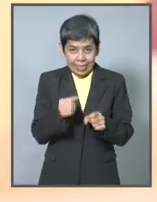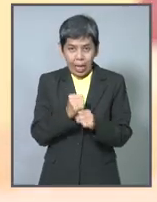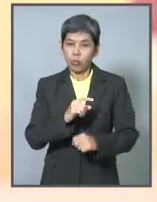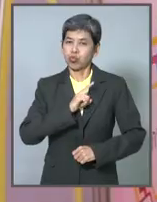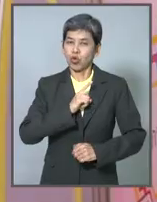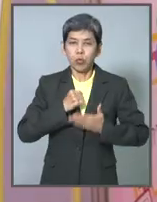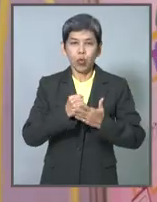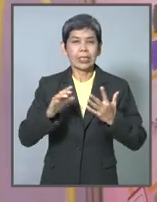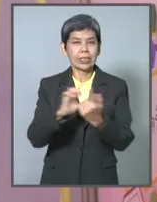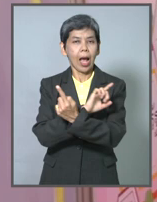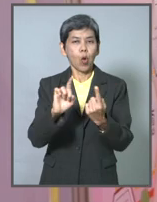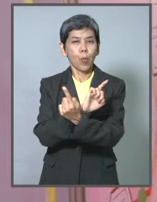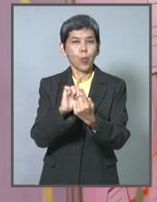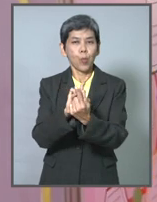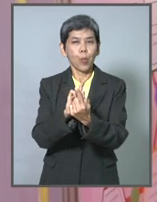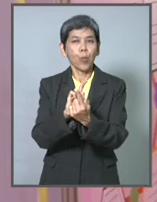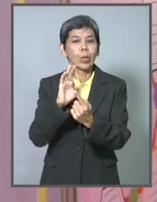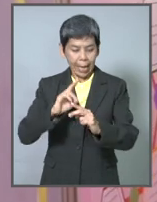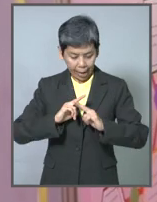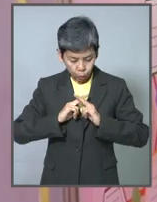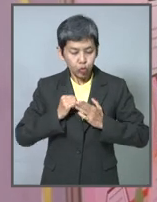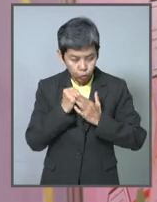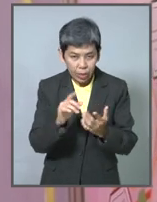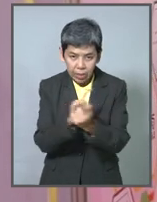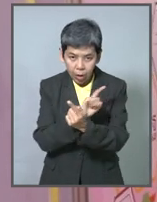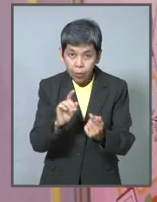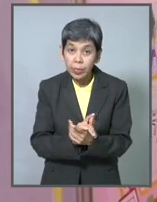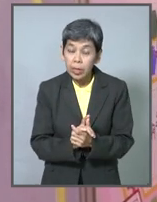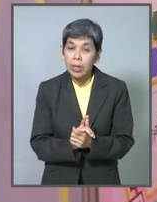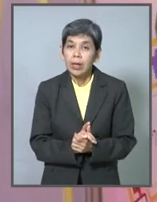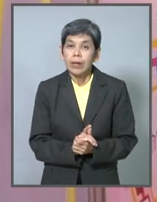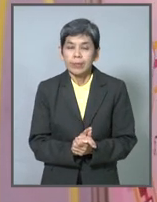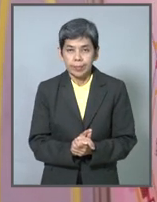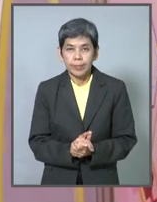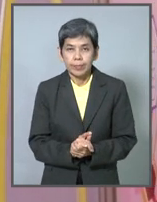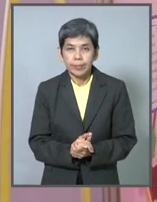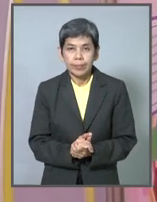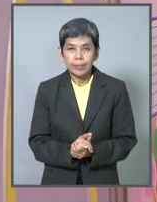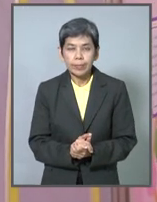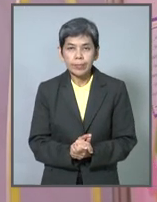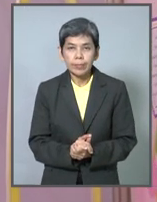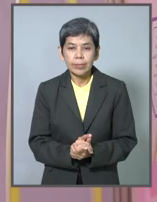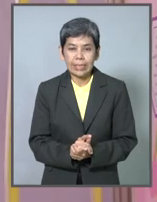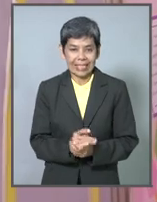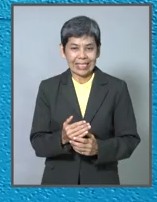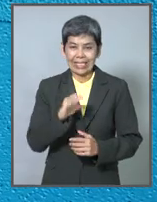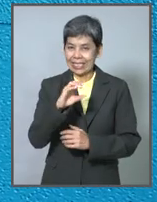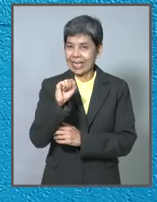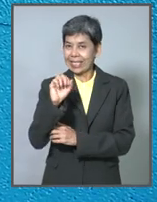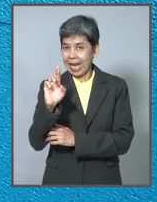การรับผิดชอบต่อสังคมของเอกชนครับก็คือ Corporate Responsibility นะครับ